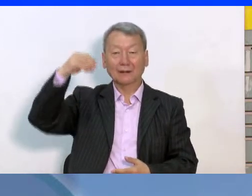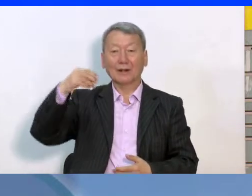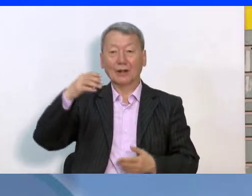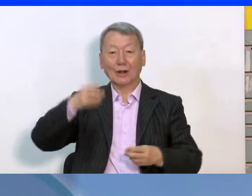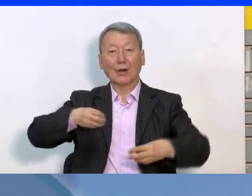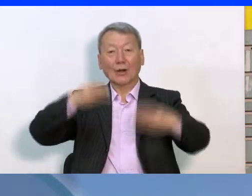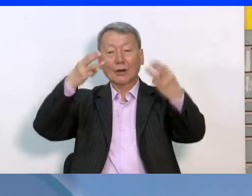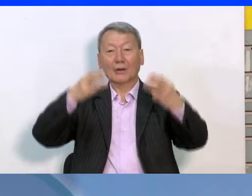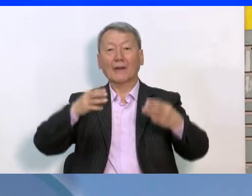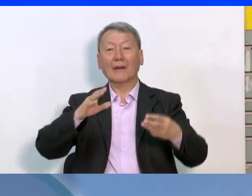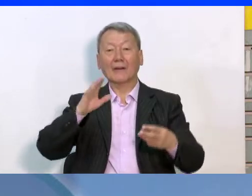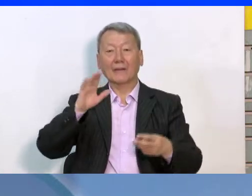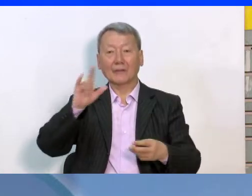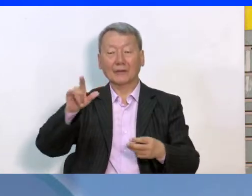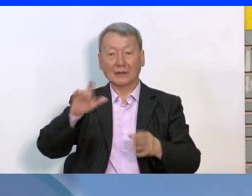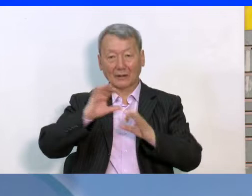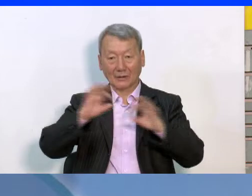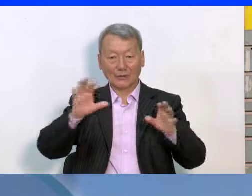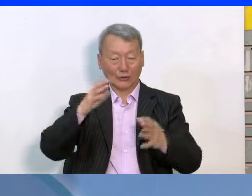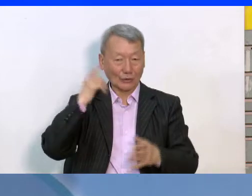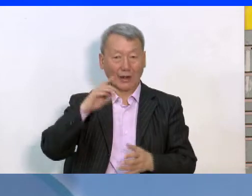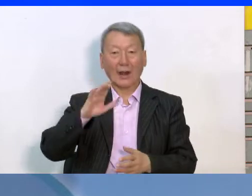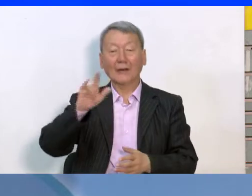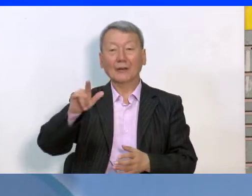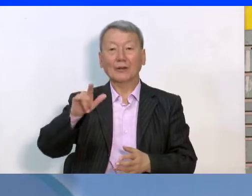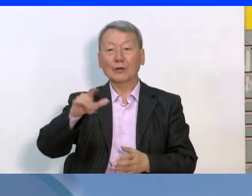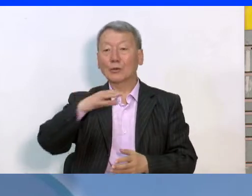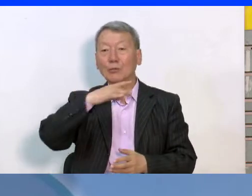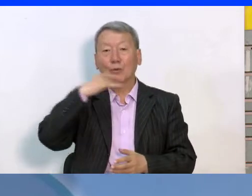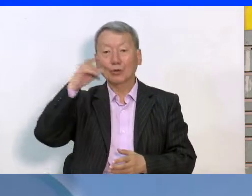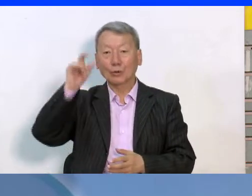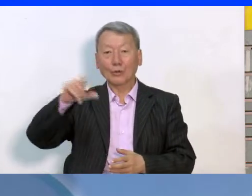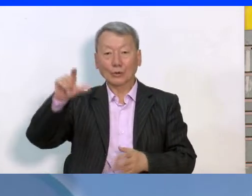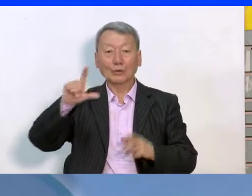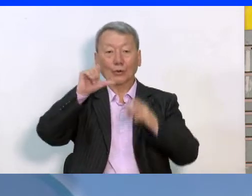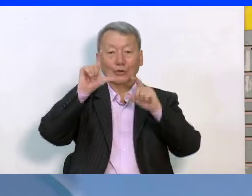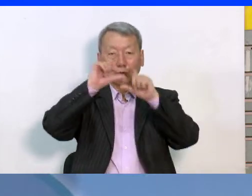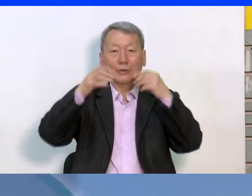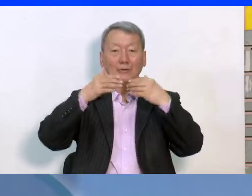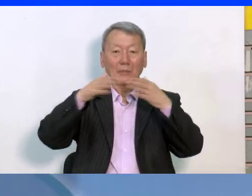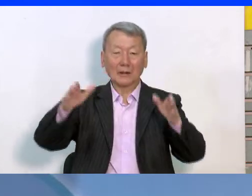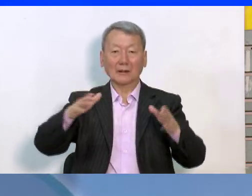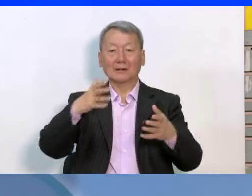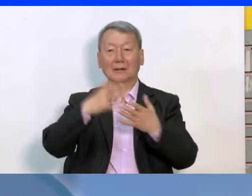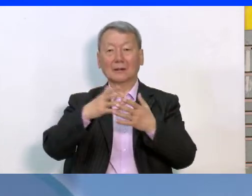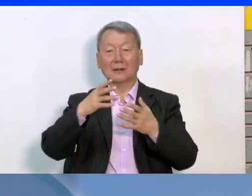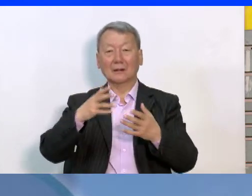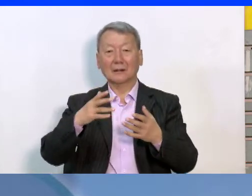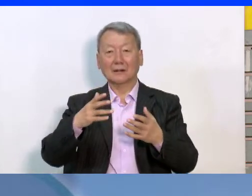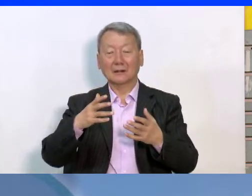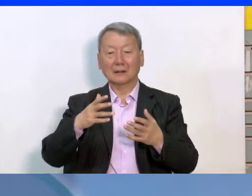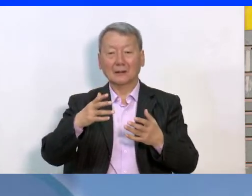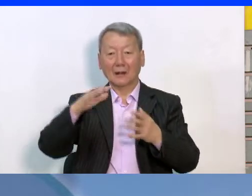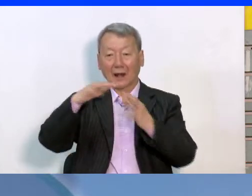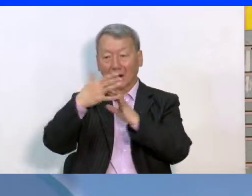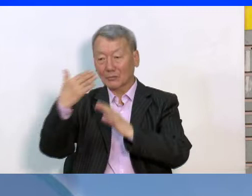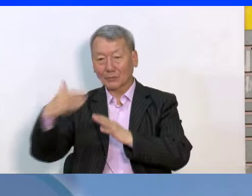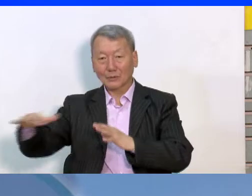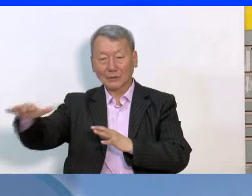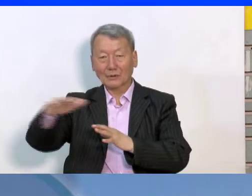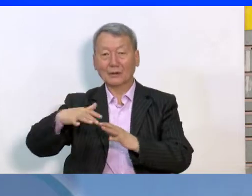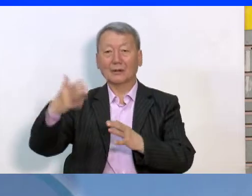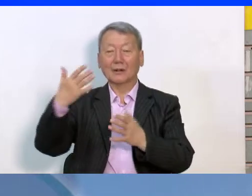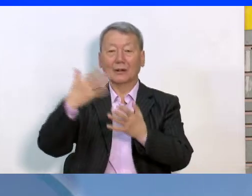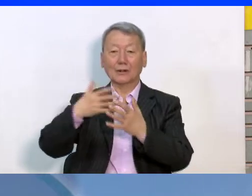онлайн форматта өтөт деп айтылып жатат. Бирок ага карабастан көпчүлүк бүтүрүүчүлөр, мектеп окуучулары айылдарда же